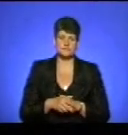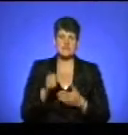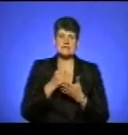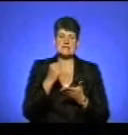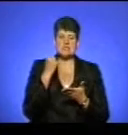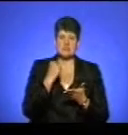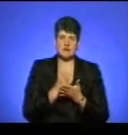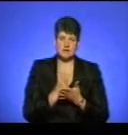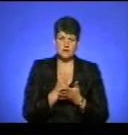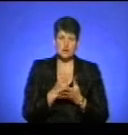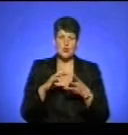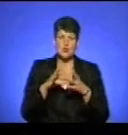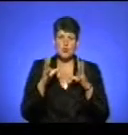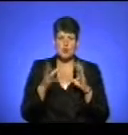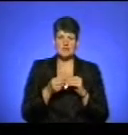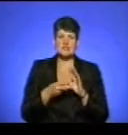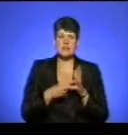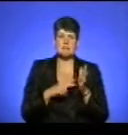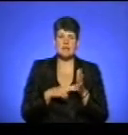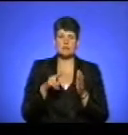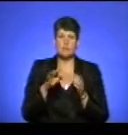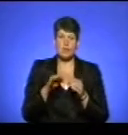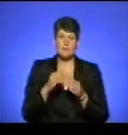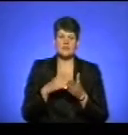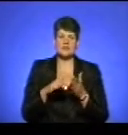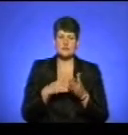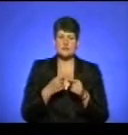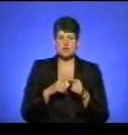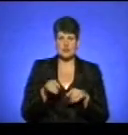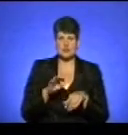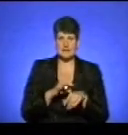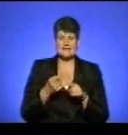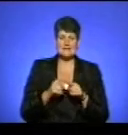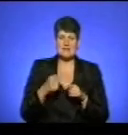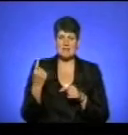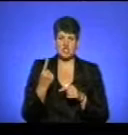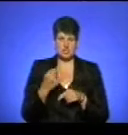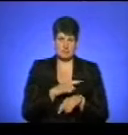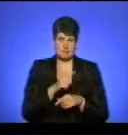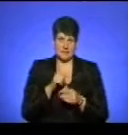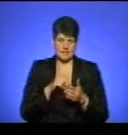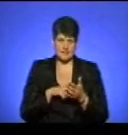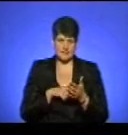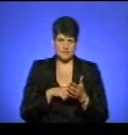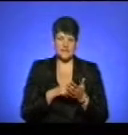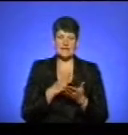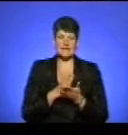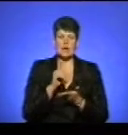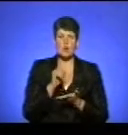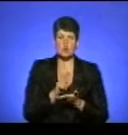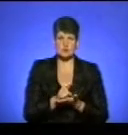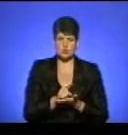Затверджено комплексний план по ліквідації даного захворювання. Це перше питання, це є